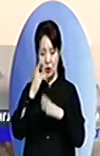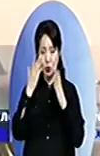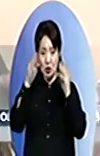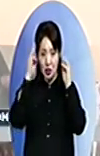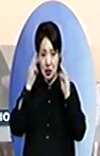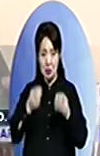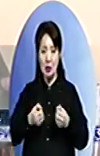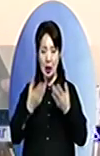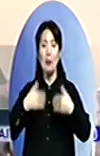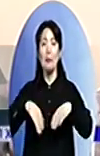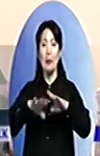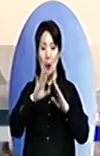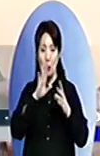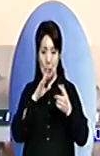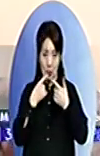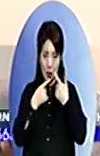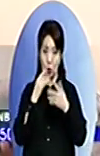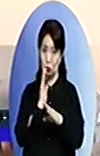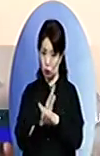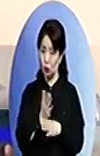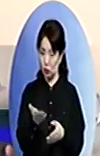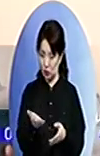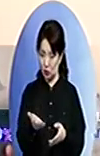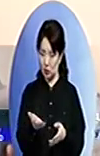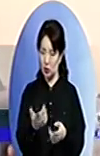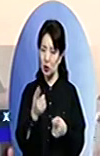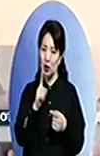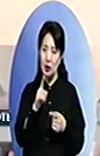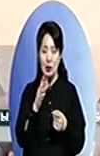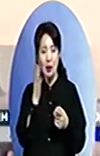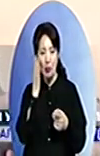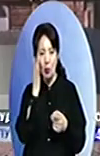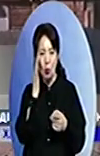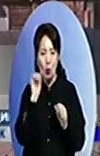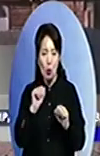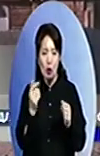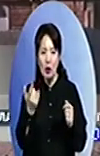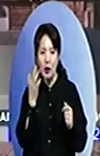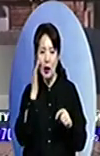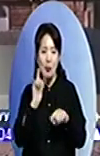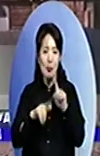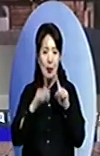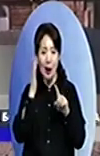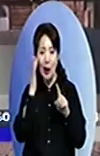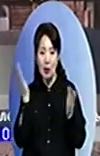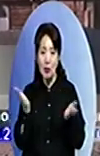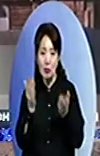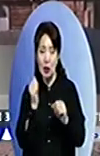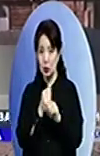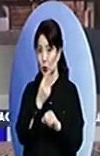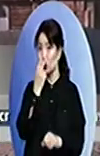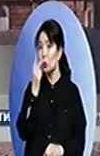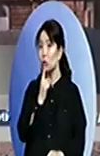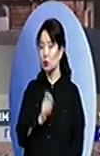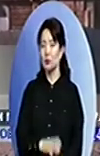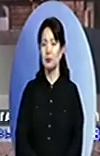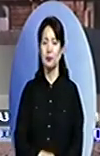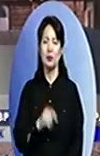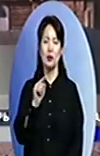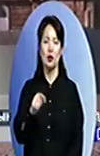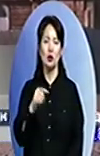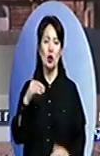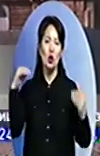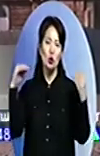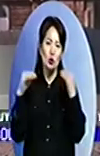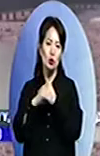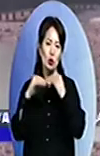ингээд байгуулна гэдэг ингэсэн юм чинь. Эхлээд болох талаас нь л оролдъё. Чөлөөт бүсэд цаашид тээврийн логистикийн төв,